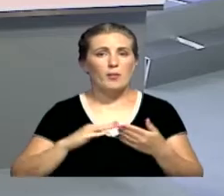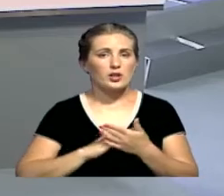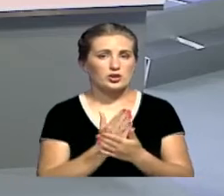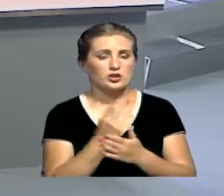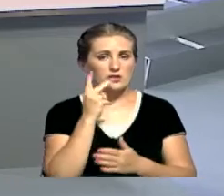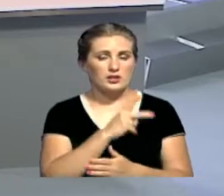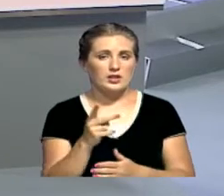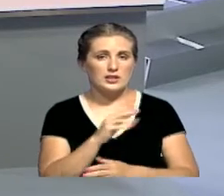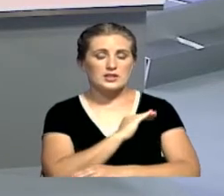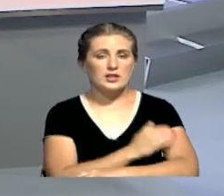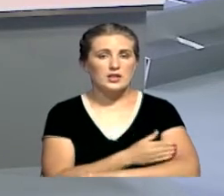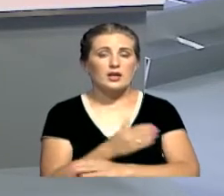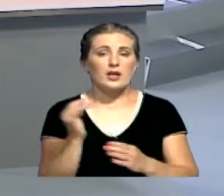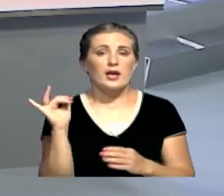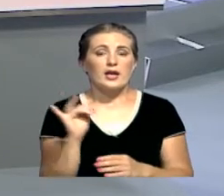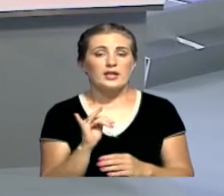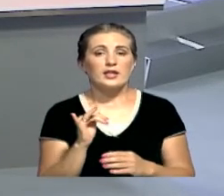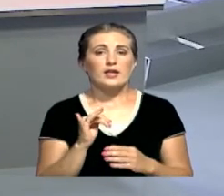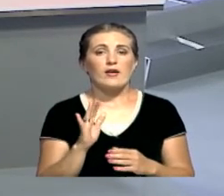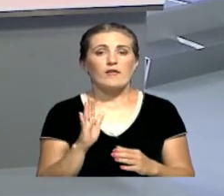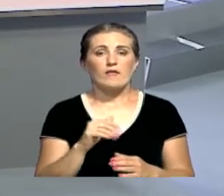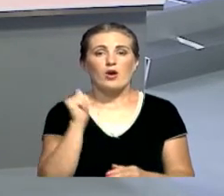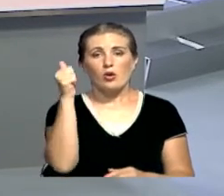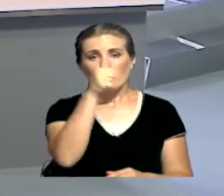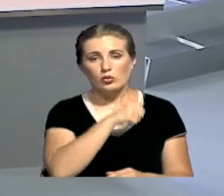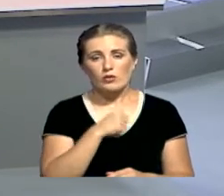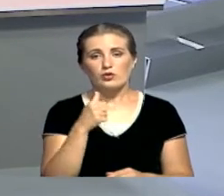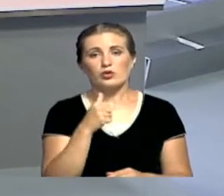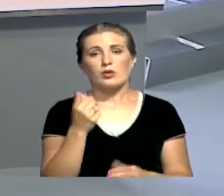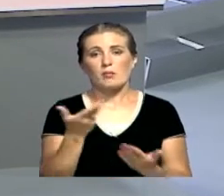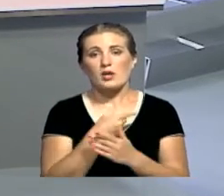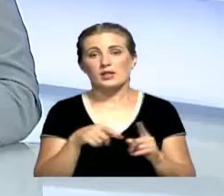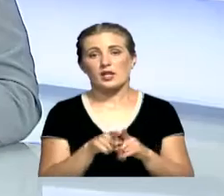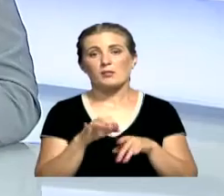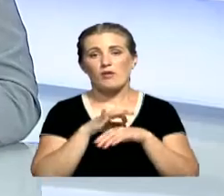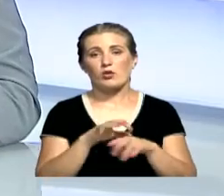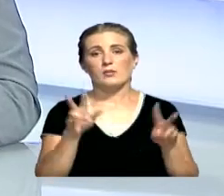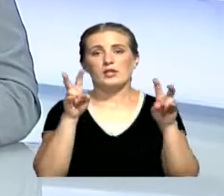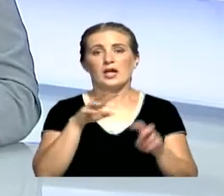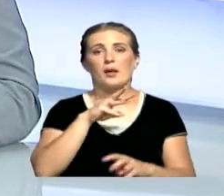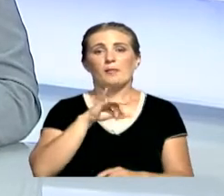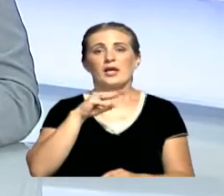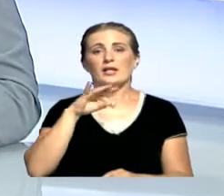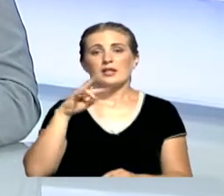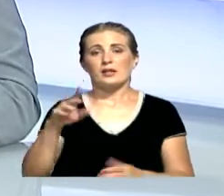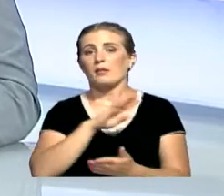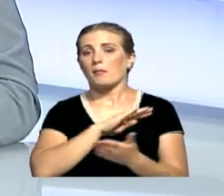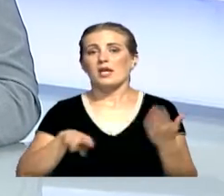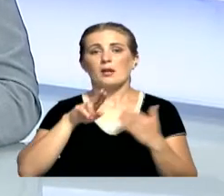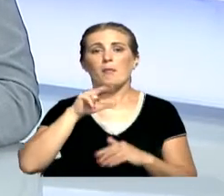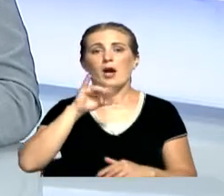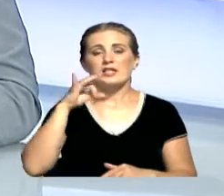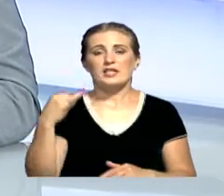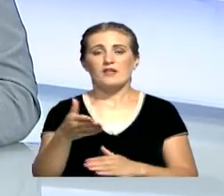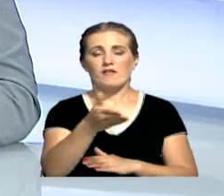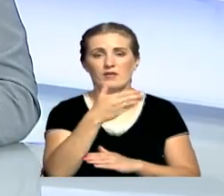разных политических сил вот и собственно в годовщину мы так и проводим митинг без партийных флагов без партийной символики